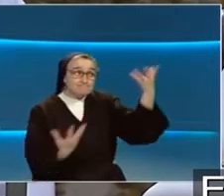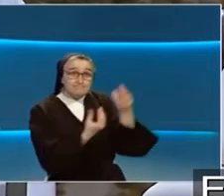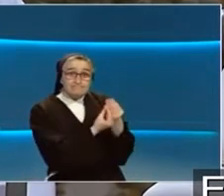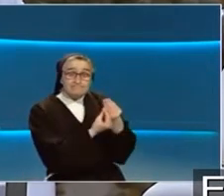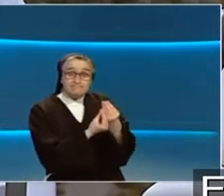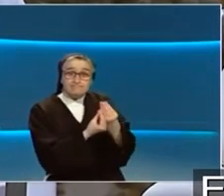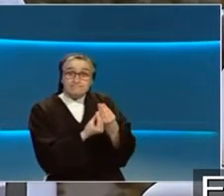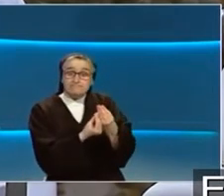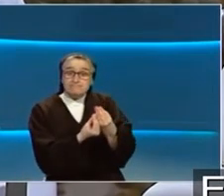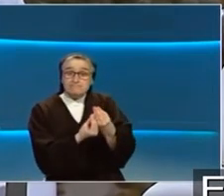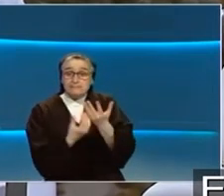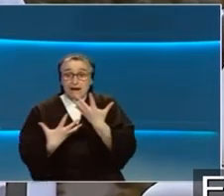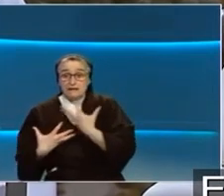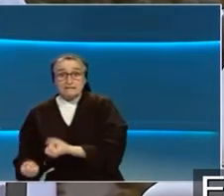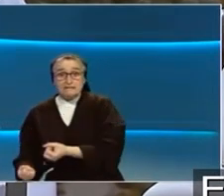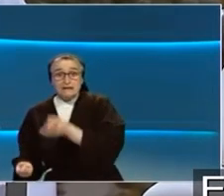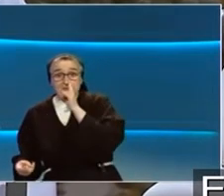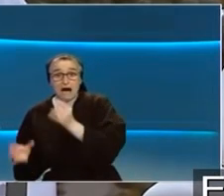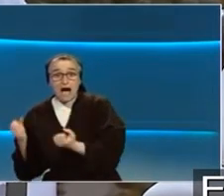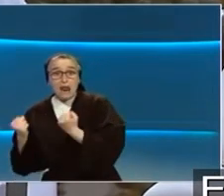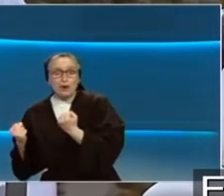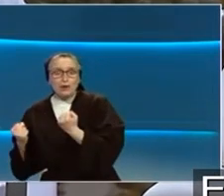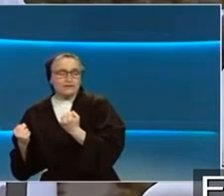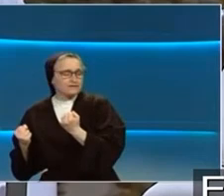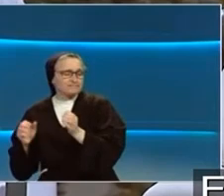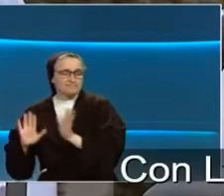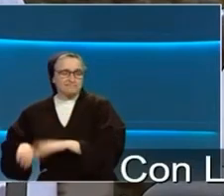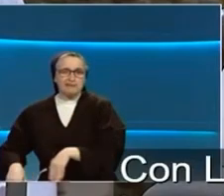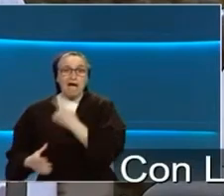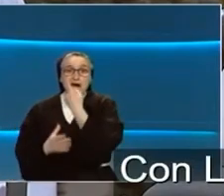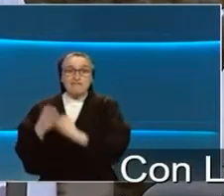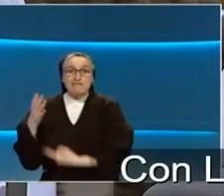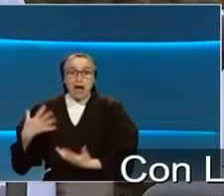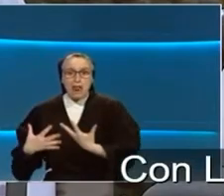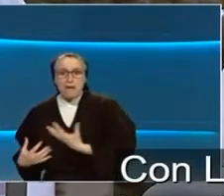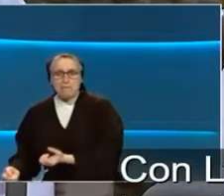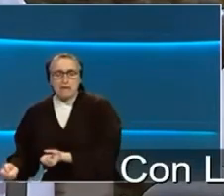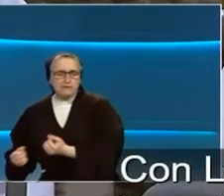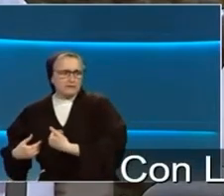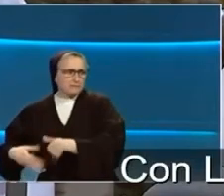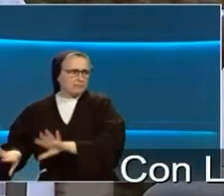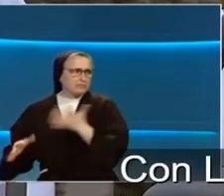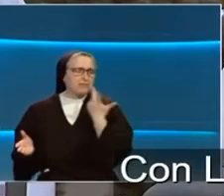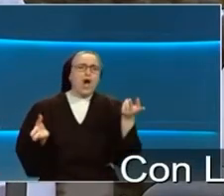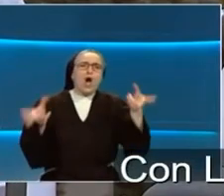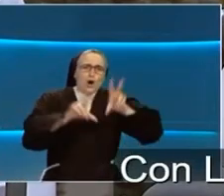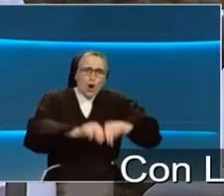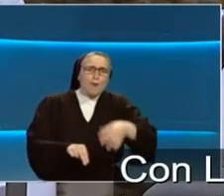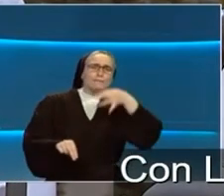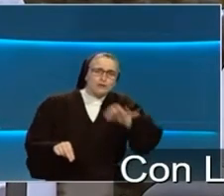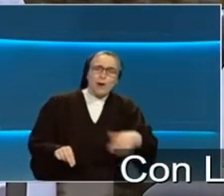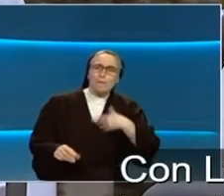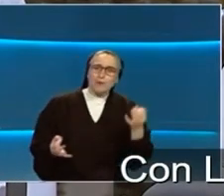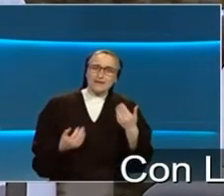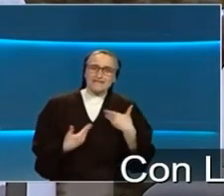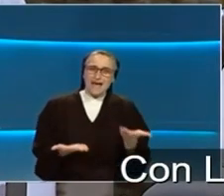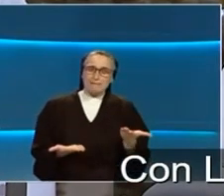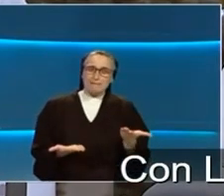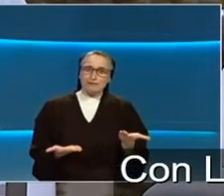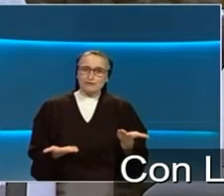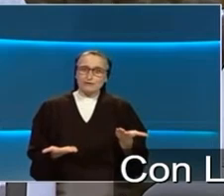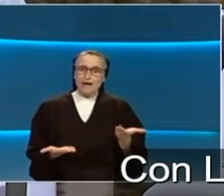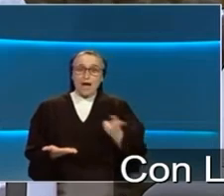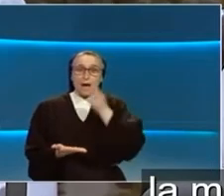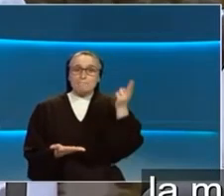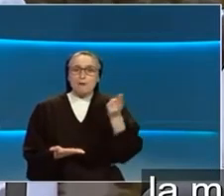못합니다. 실패도 우리가 새 출발을 하는데 방해하지 못하고 죽음은